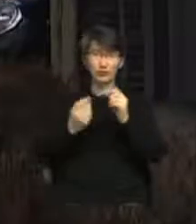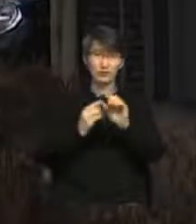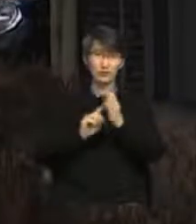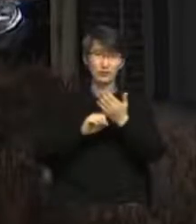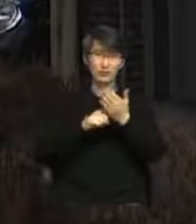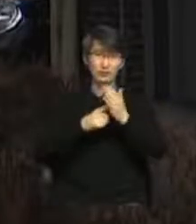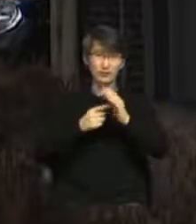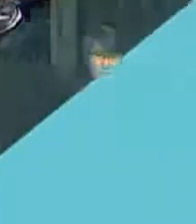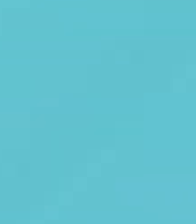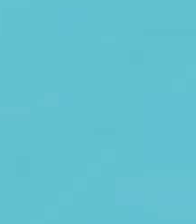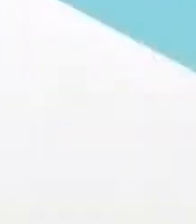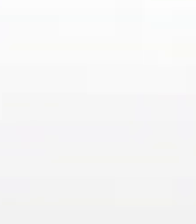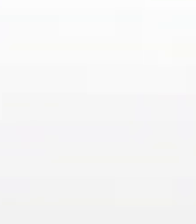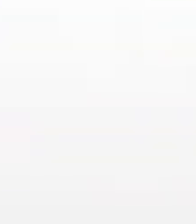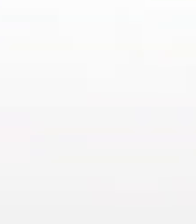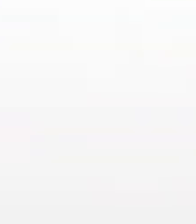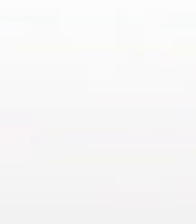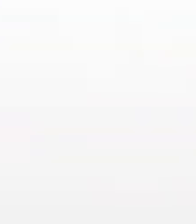조사됐습니다